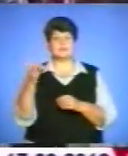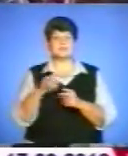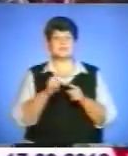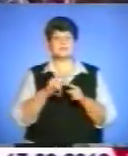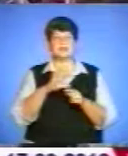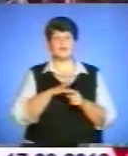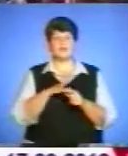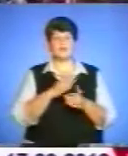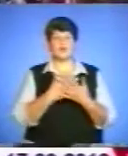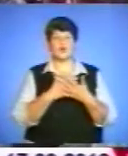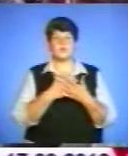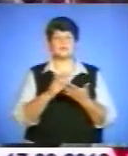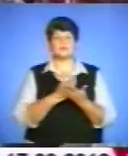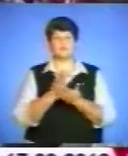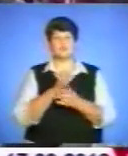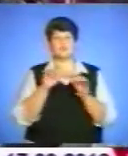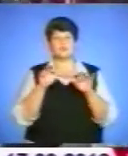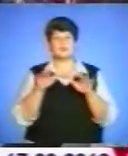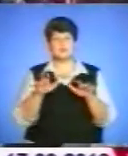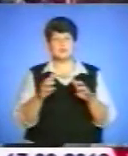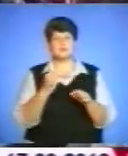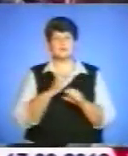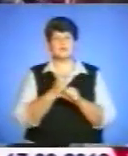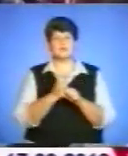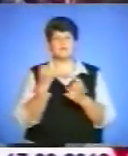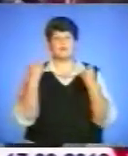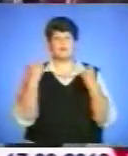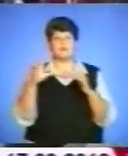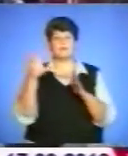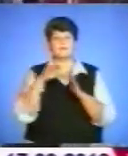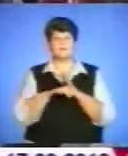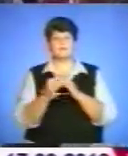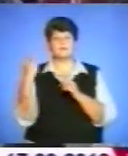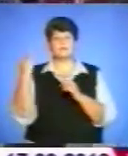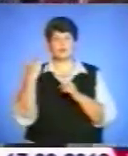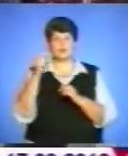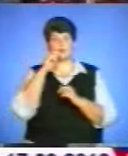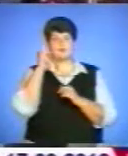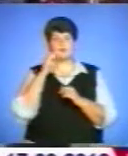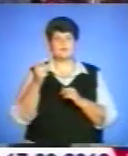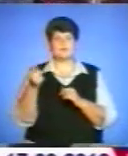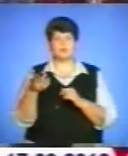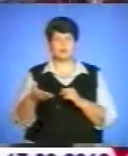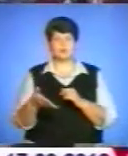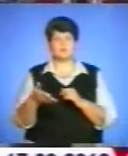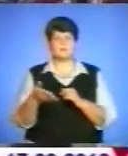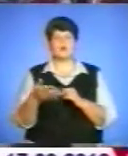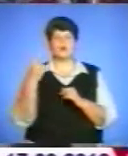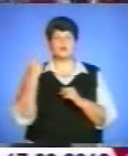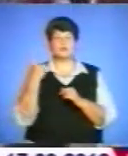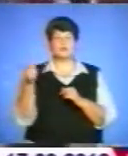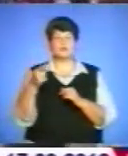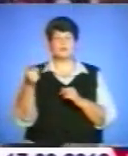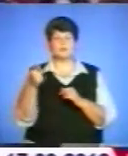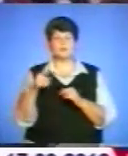відомий громадський і політичний діяч, який зробив значний вклад в історію України, зокрема і Тернопілля. Один з тернопільських